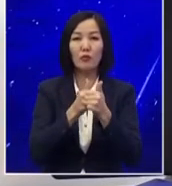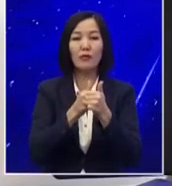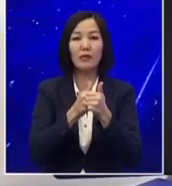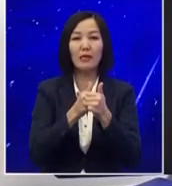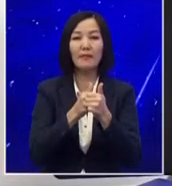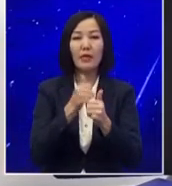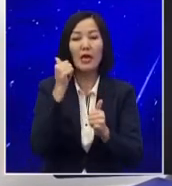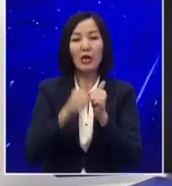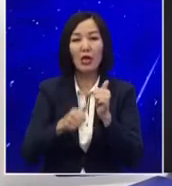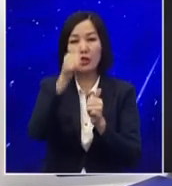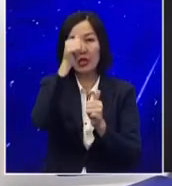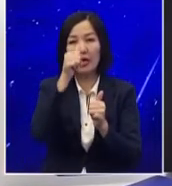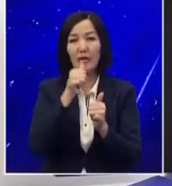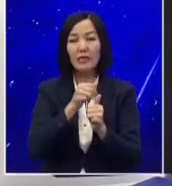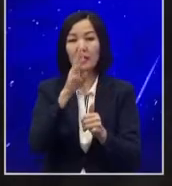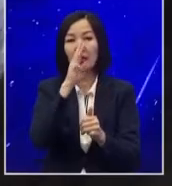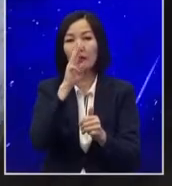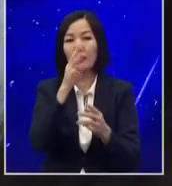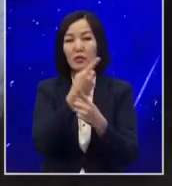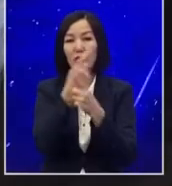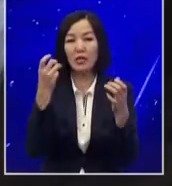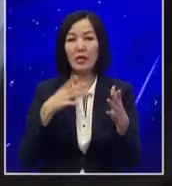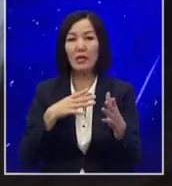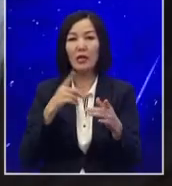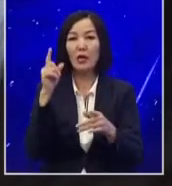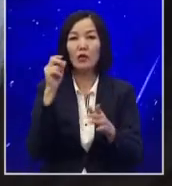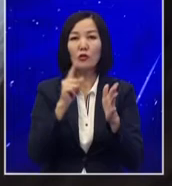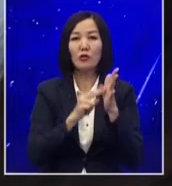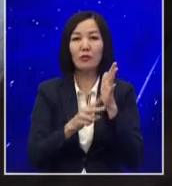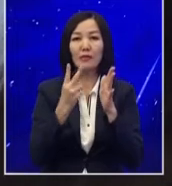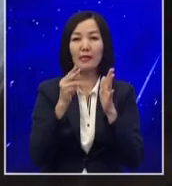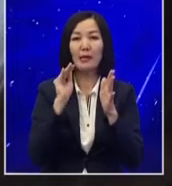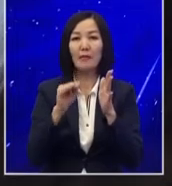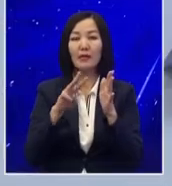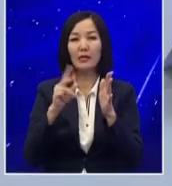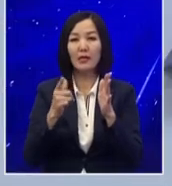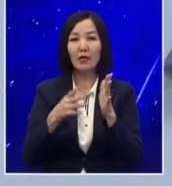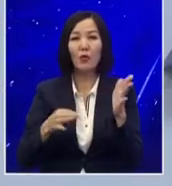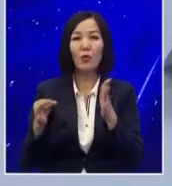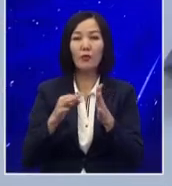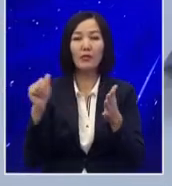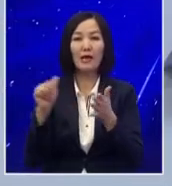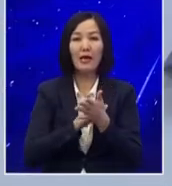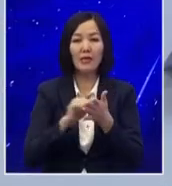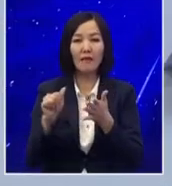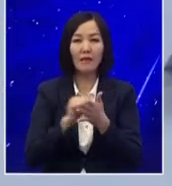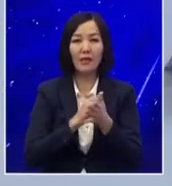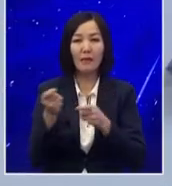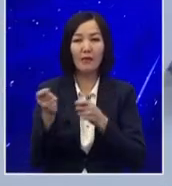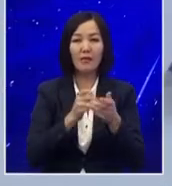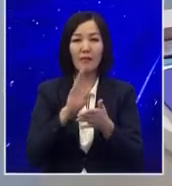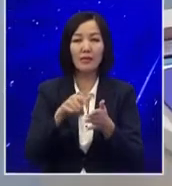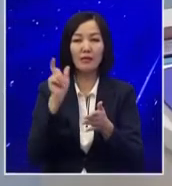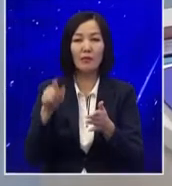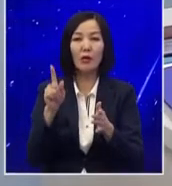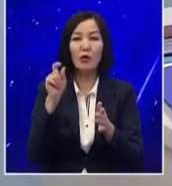орынбасары ай сайынғы табысын жариялады. Еңбек ақысы 172 мың теңге. Ал облыстық архивтер және құжаттама басқармасы